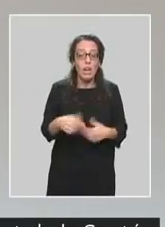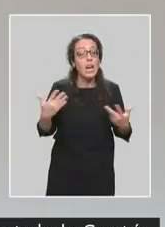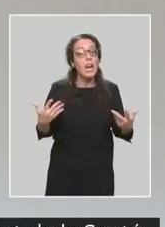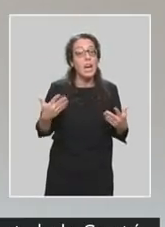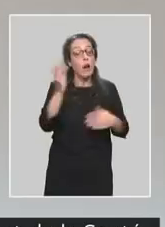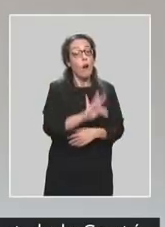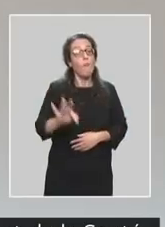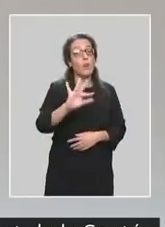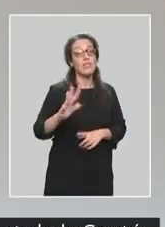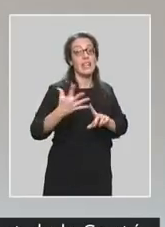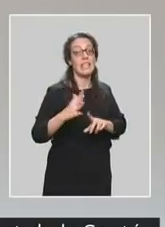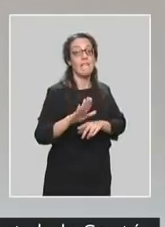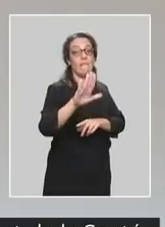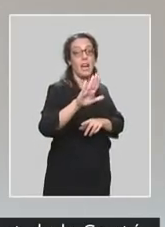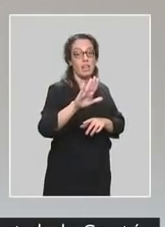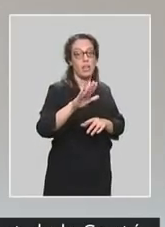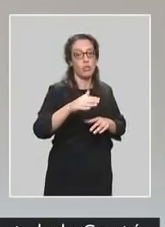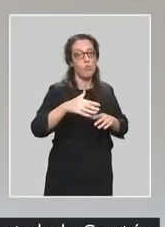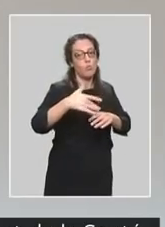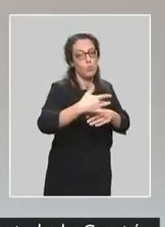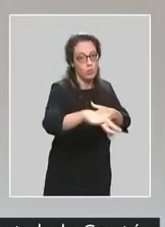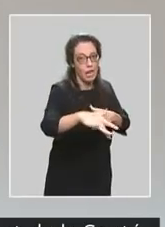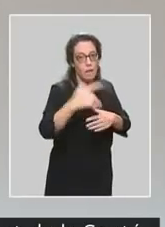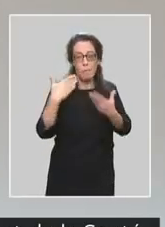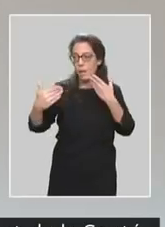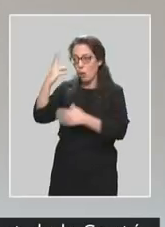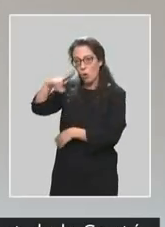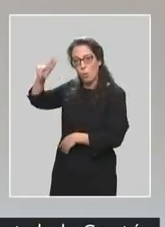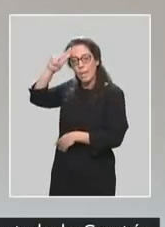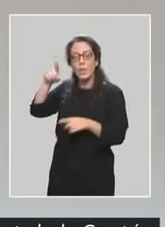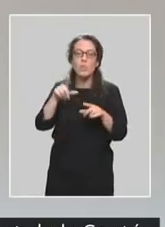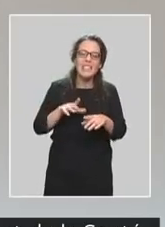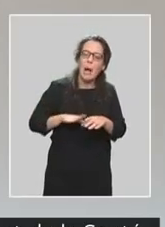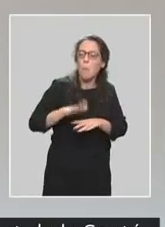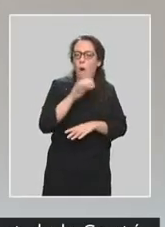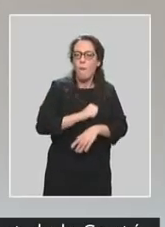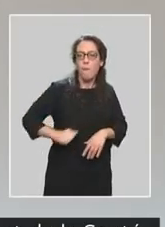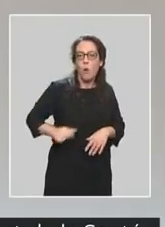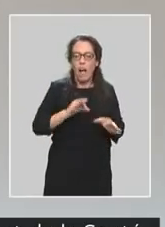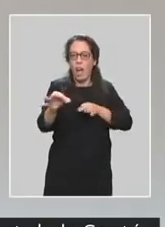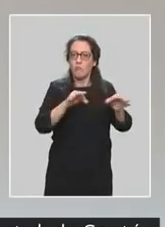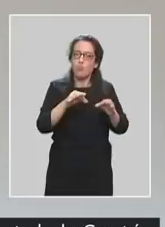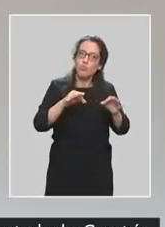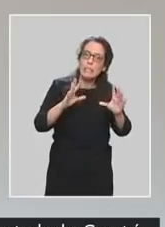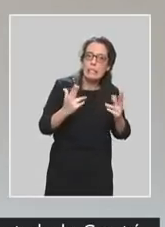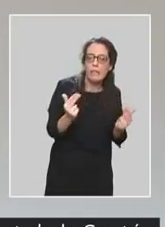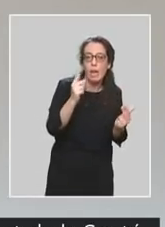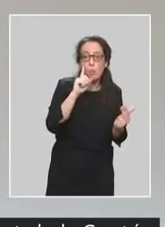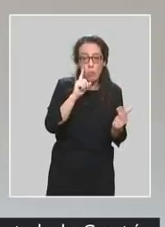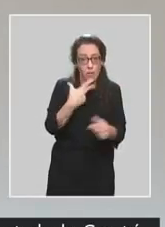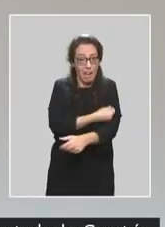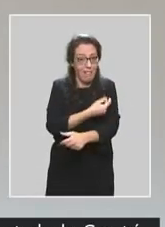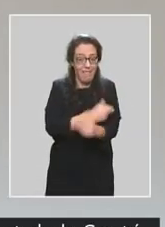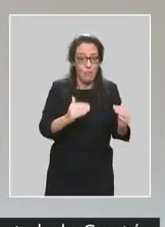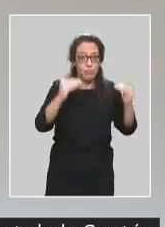chez nous, et si elle est beaucoup plus faible à cette heure-ci que chez la plupart de nos voisins, c'est parce qu'on a une couverture vaccinale qui est beaucoup plus importante. Vous comparez la France et